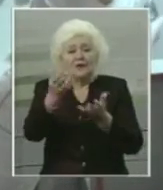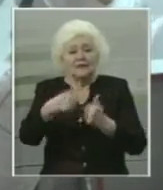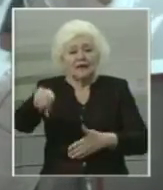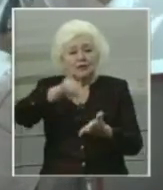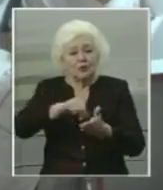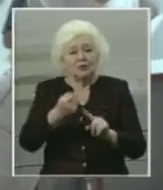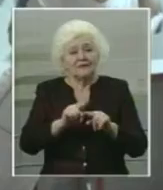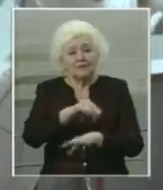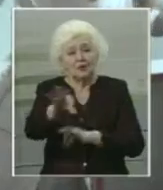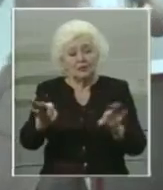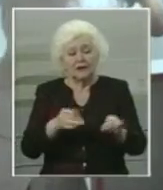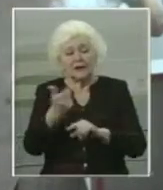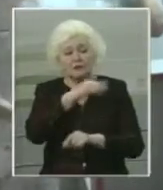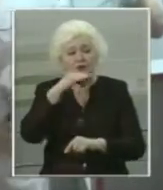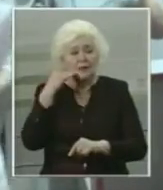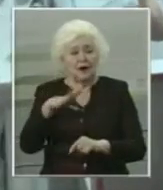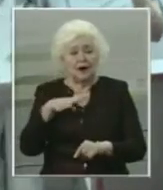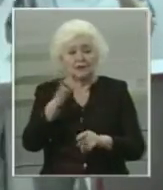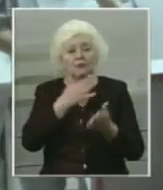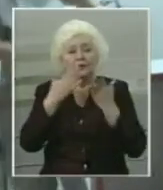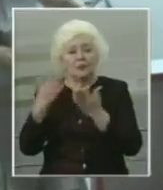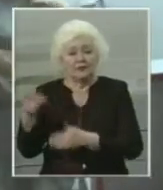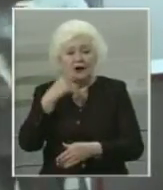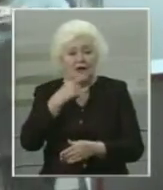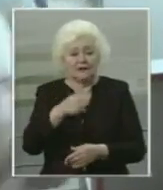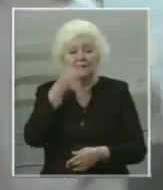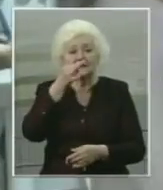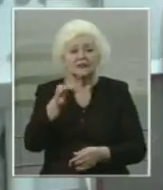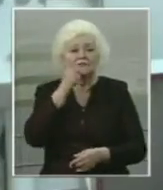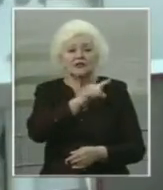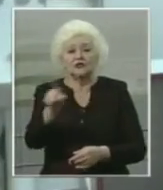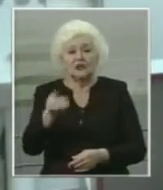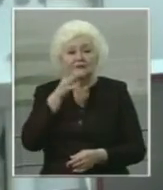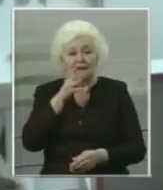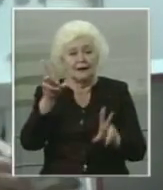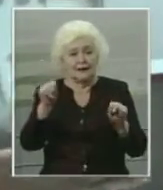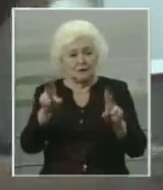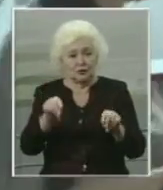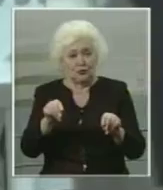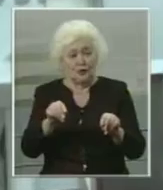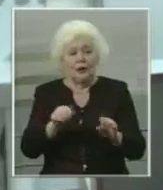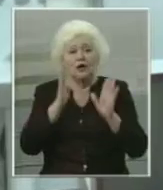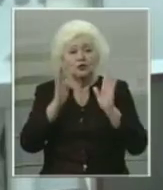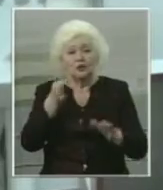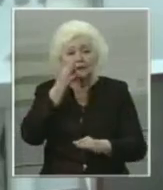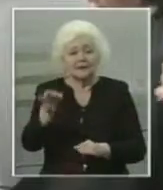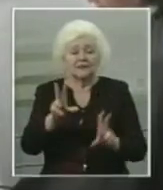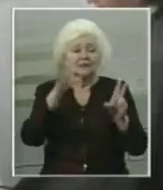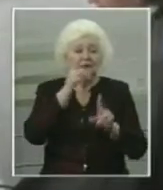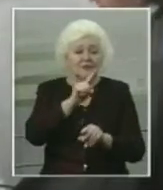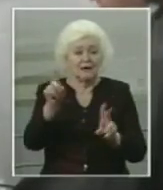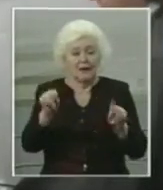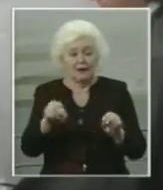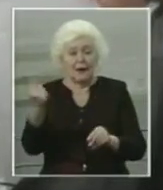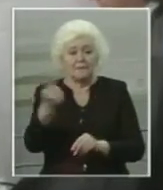цьому проєкті. Дуже багато було відгуків. Говорили, скажіть час і дату. Тільки говорили, що ви тільки скажіть час і дату.